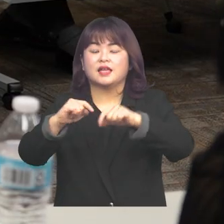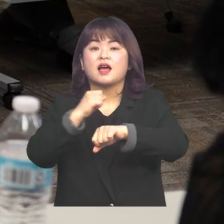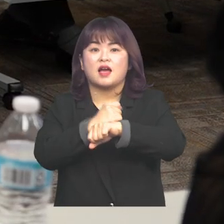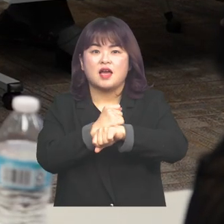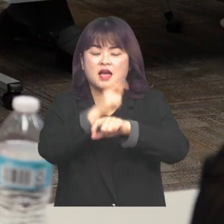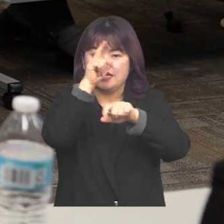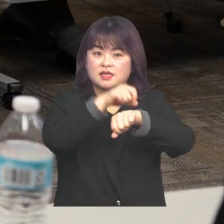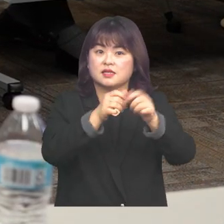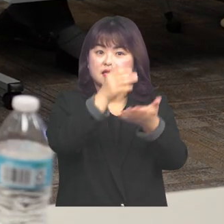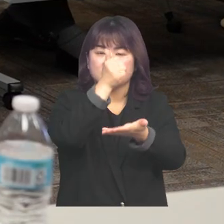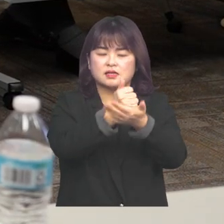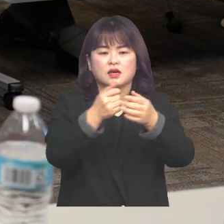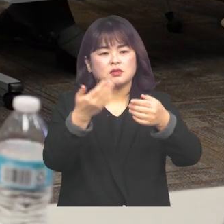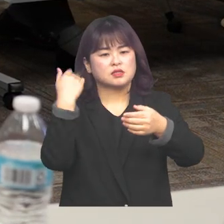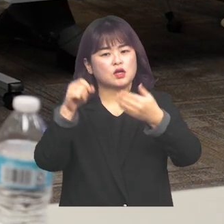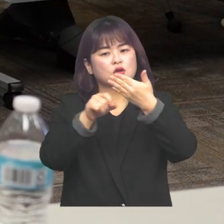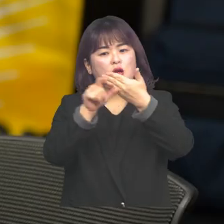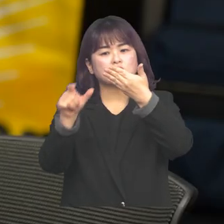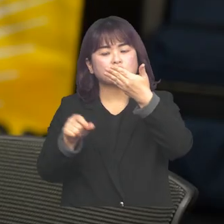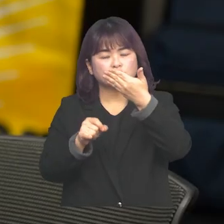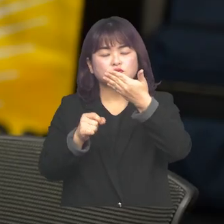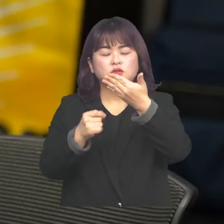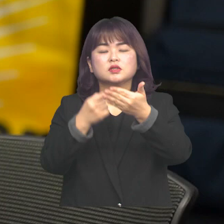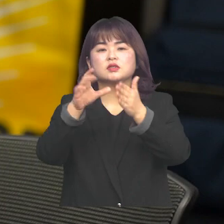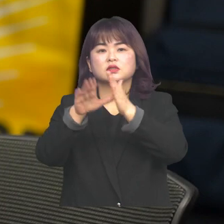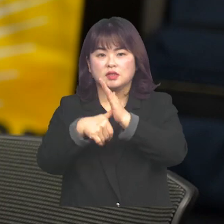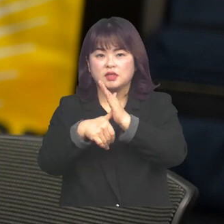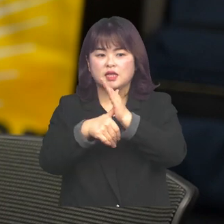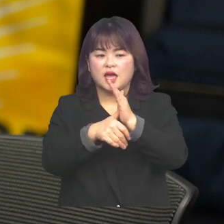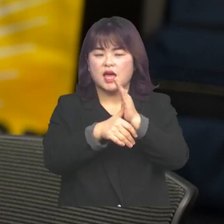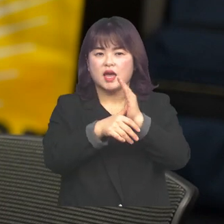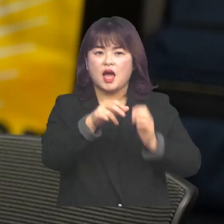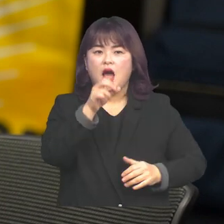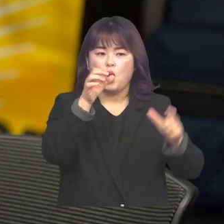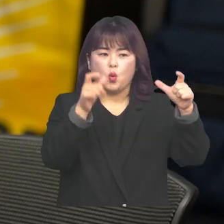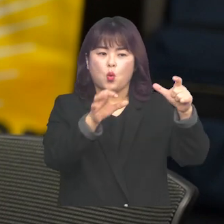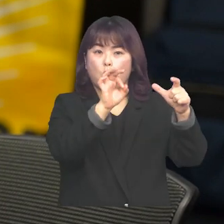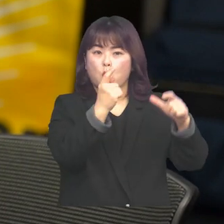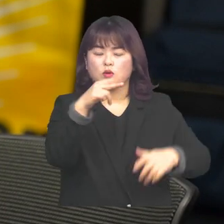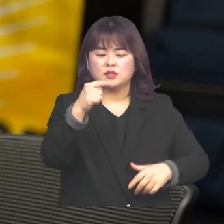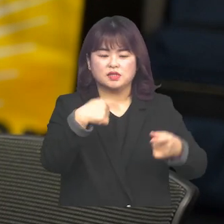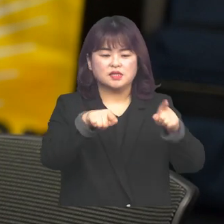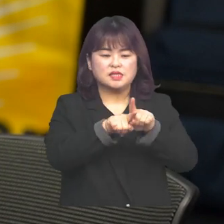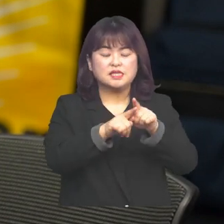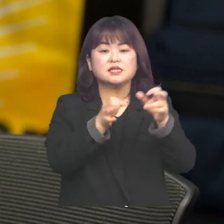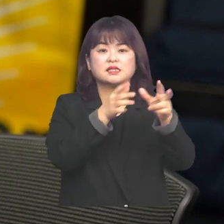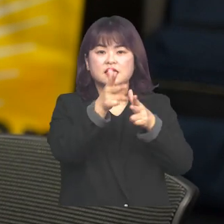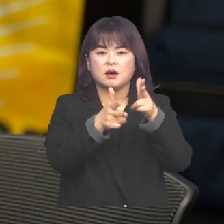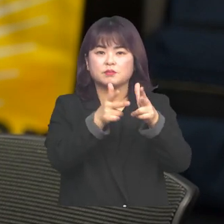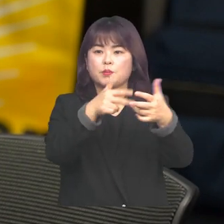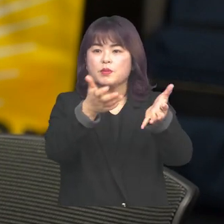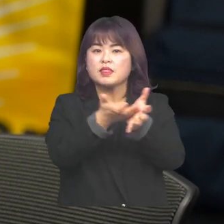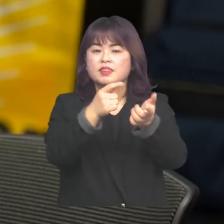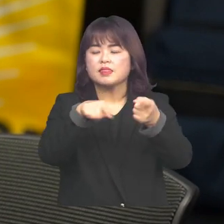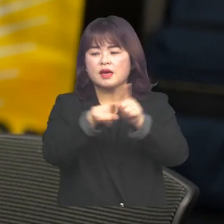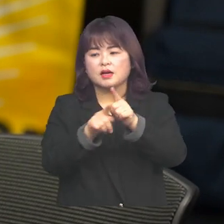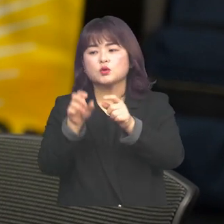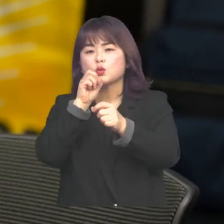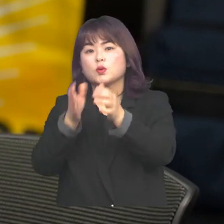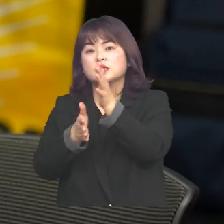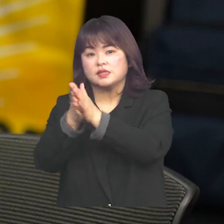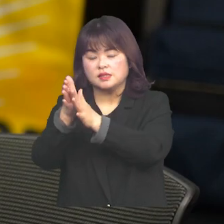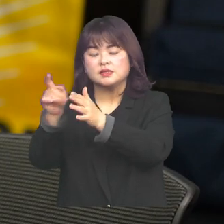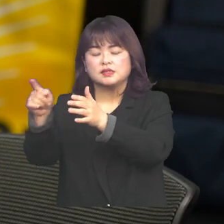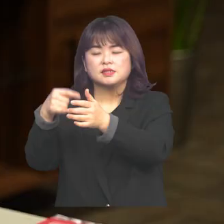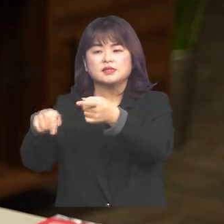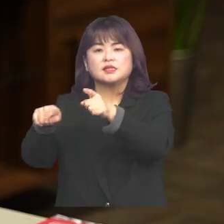참석했습니다. 이 시장은 지난해 9월 광역 오스틴 아시안 상공회의소가 용인을 방문해 용인 상공회의소와 업무 협약을